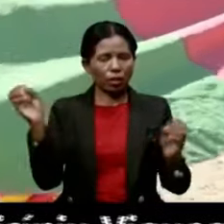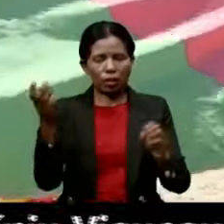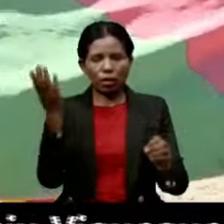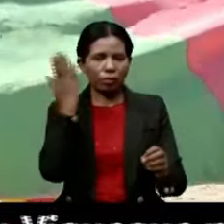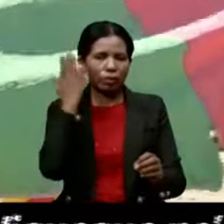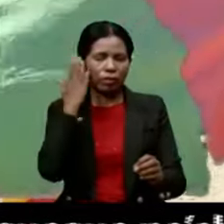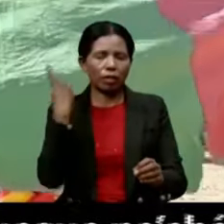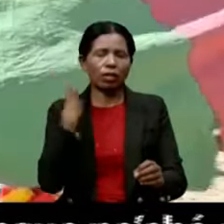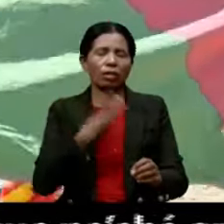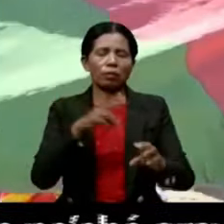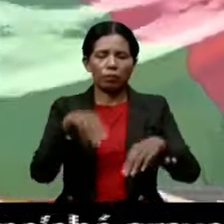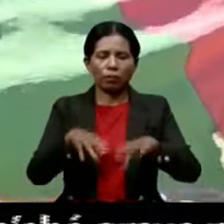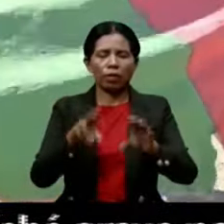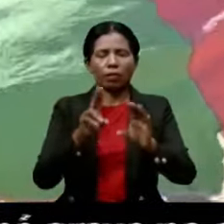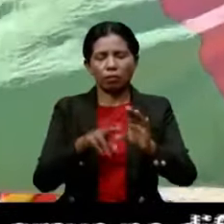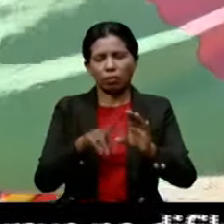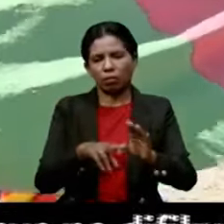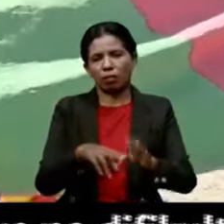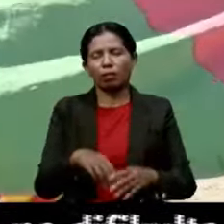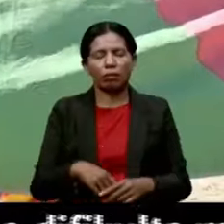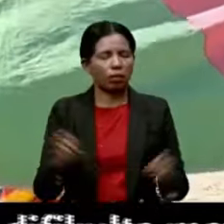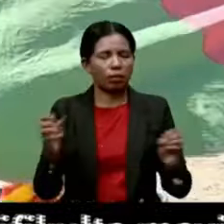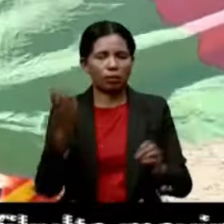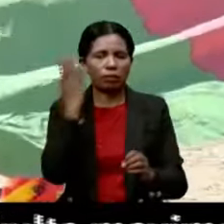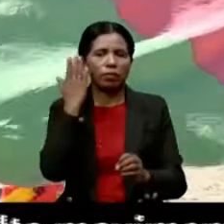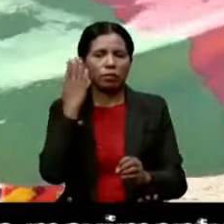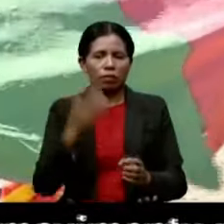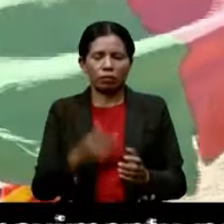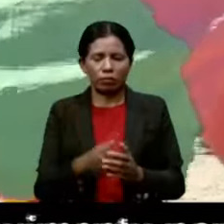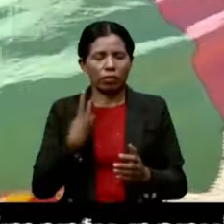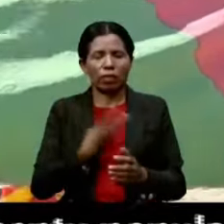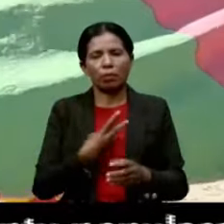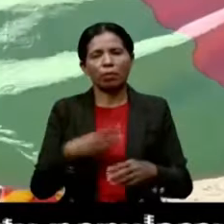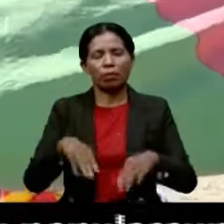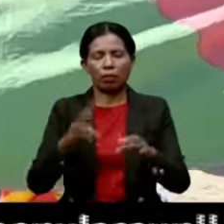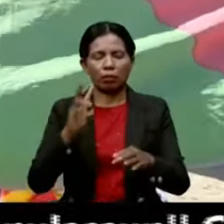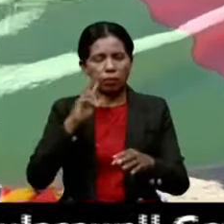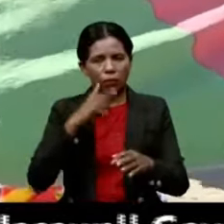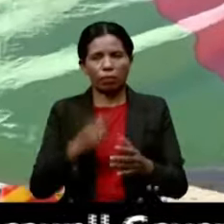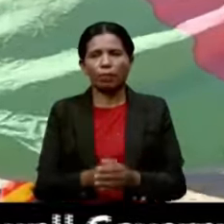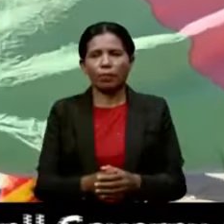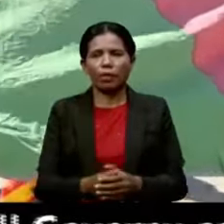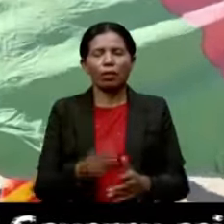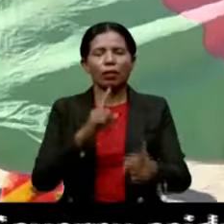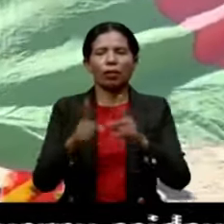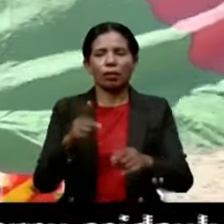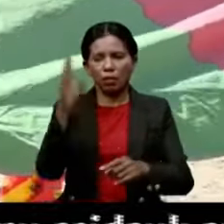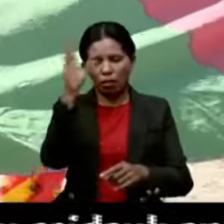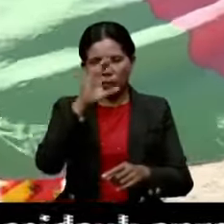ne betur haleri kelan sene la liga sirah karak ya hatu kali lo sirah kar